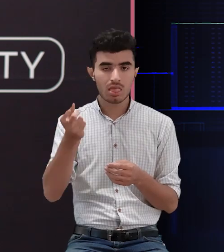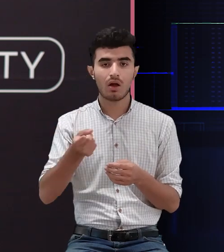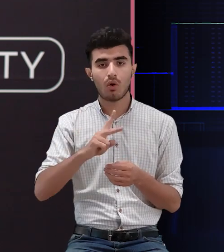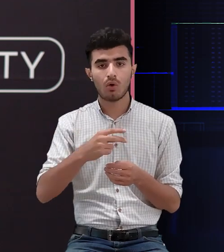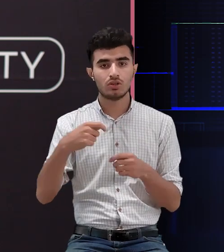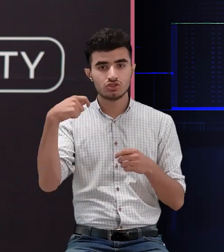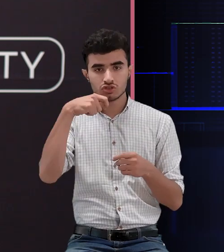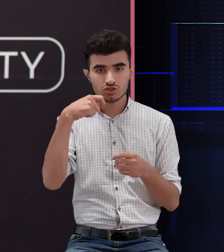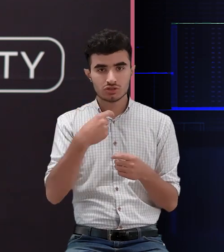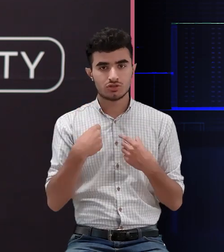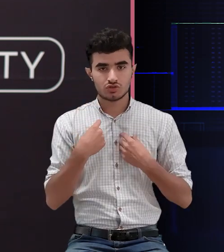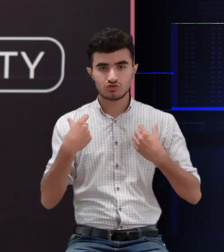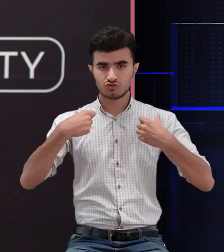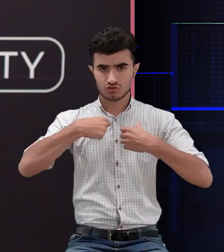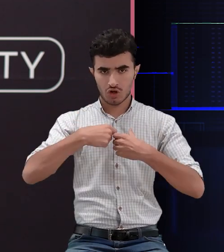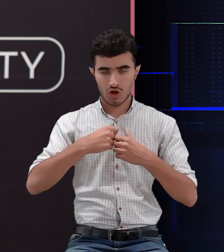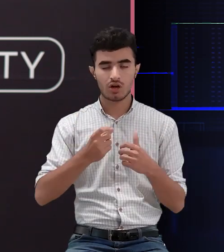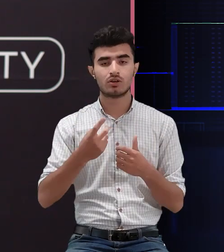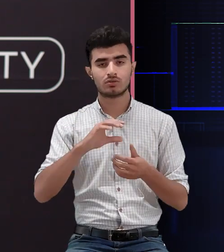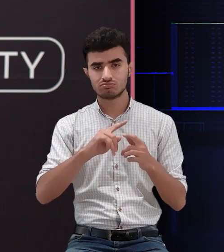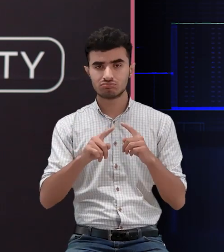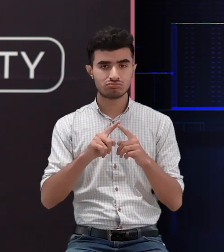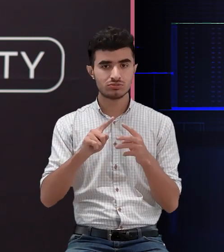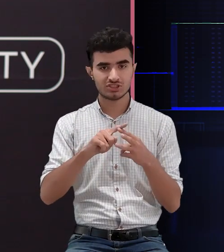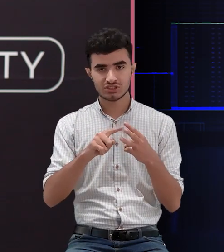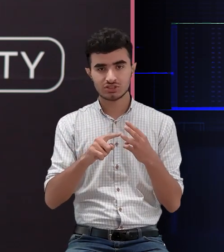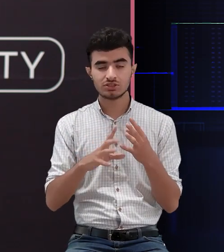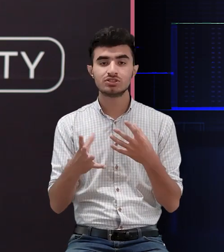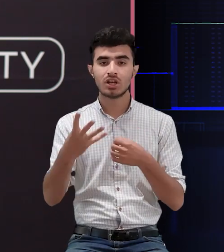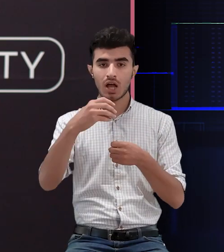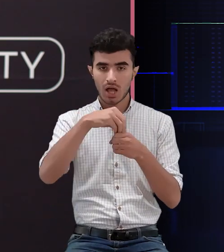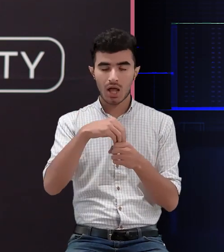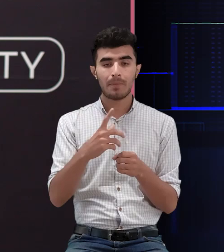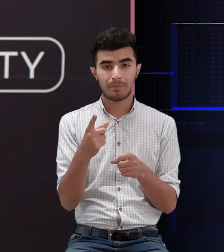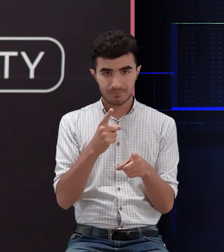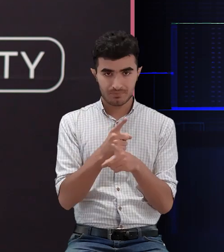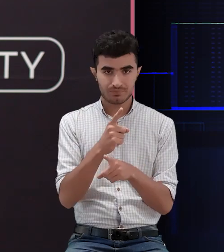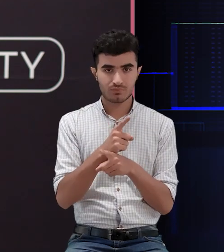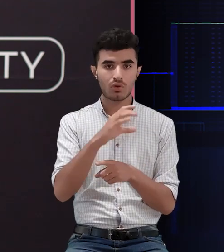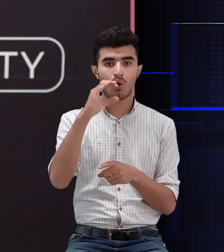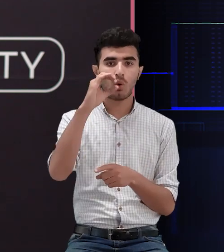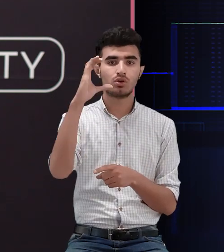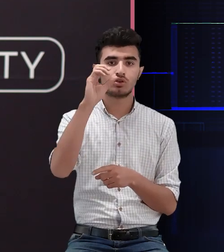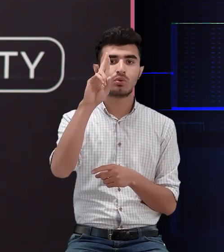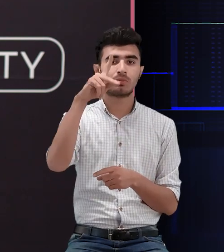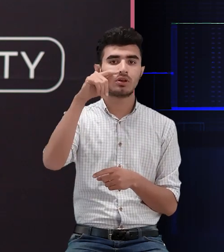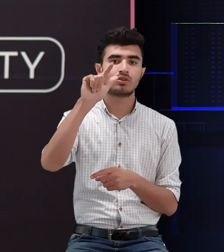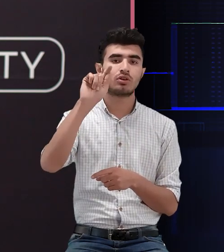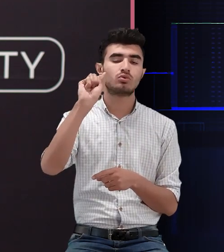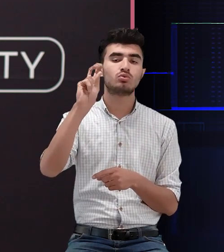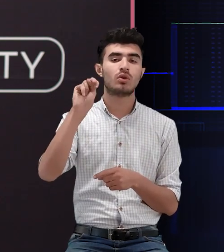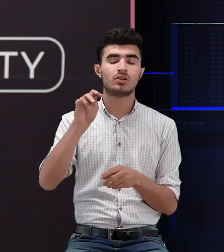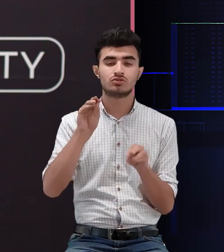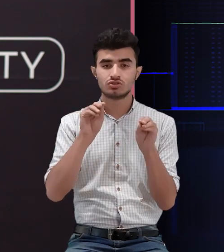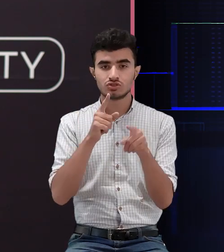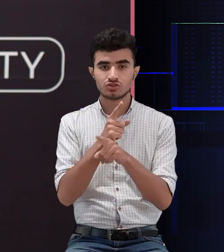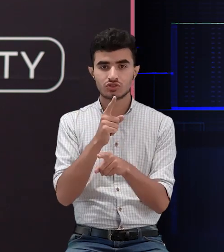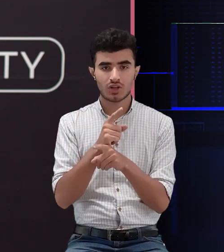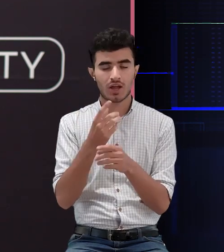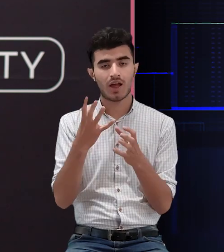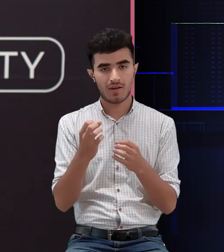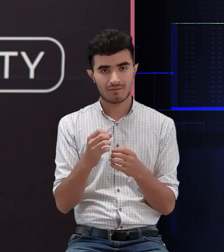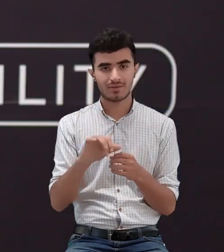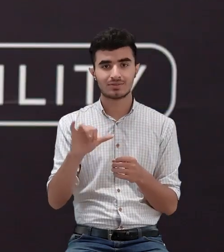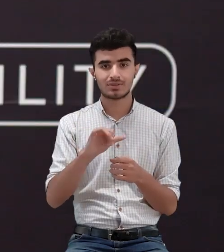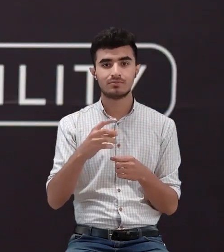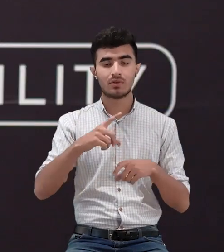करना, कपड़े चेंज करना, शर्ट अनबटन बटन करना, ये वेरियस चीज़ें हैं जो ऑक्यूपेशनल थेरेपी में मोटर स्किल्स और ADLs जिनको